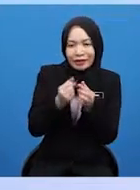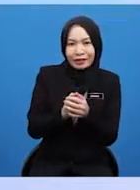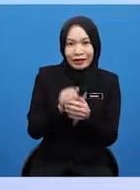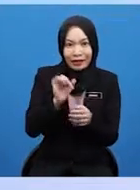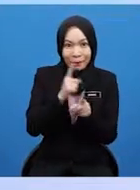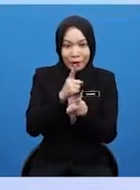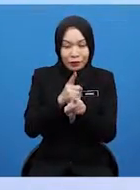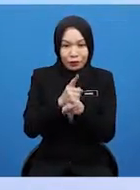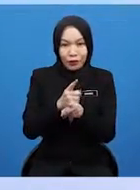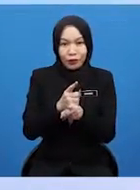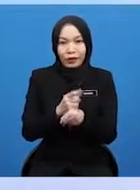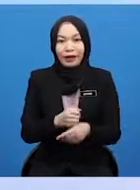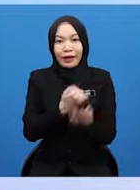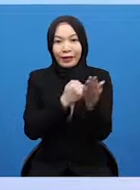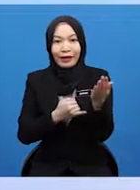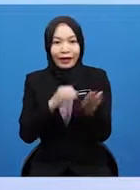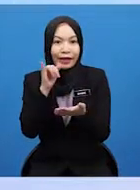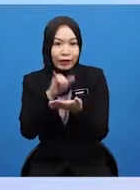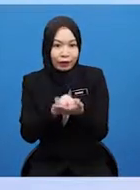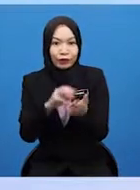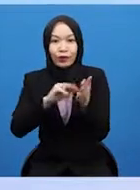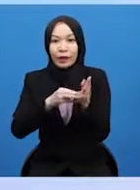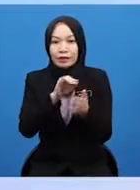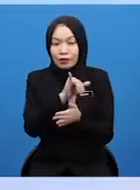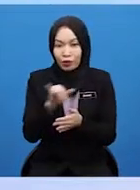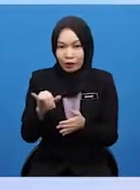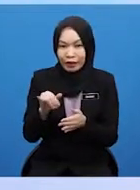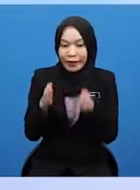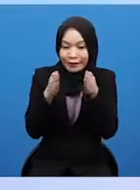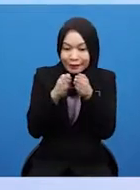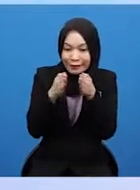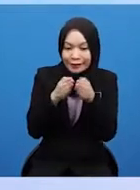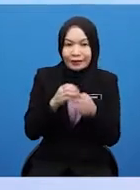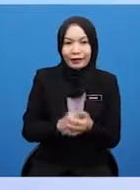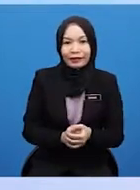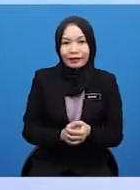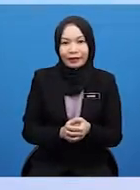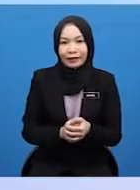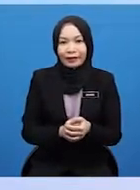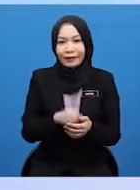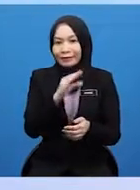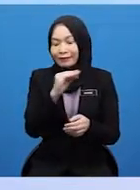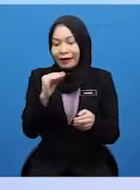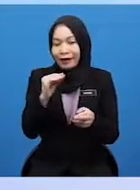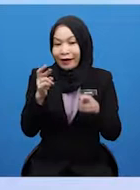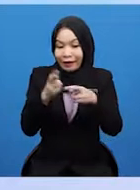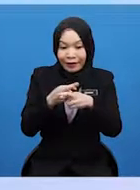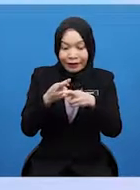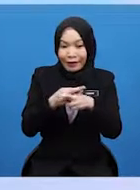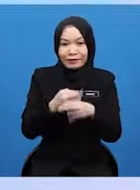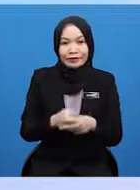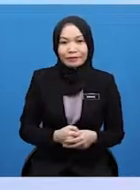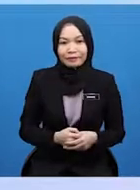bermaksud lakaran-lakaran kecil yang pantas dan ringkas sebesar ibu jari bagi menerangkan maksud perkembangan